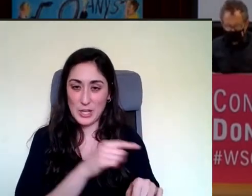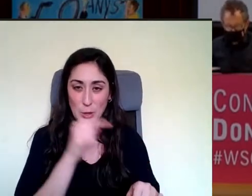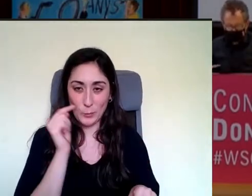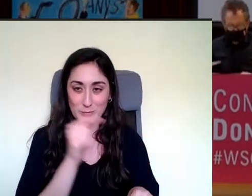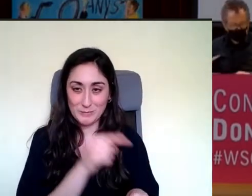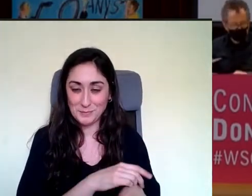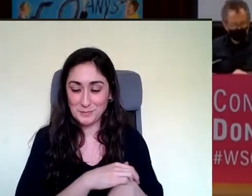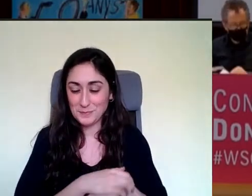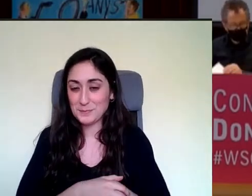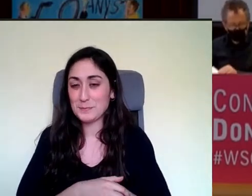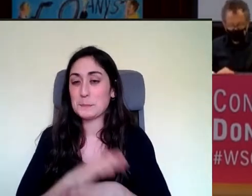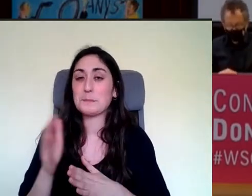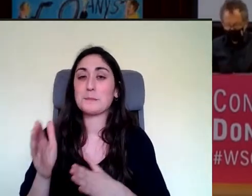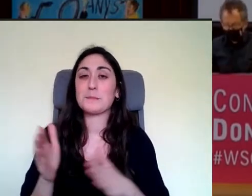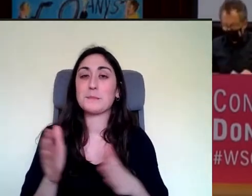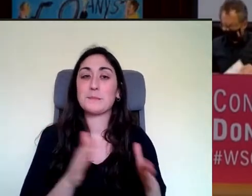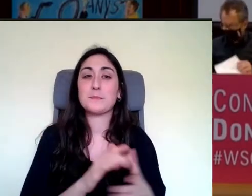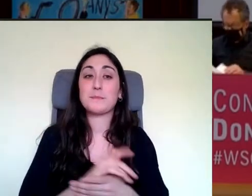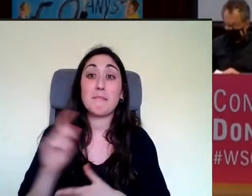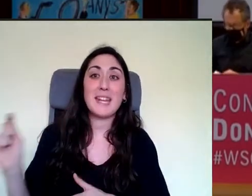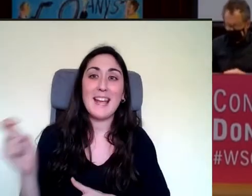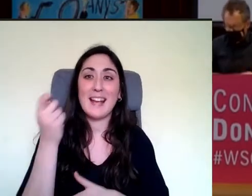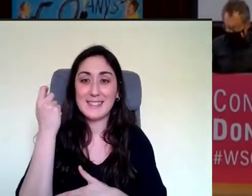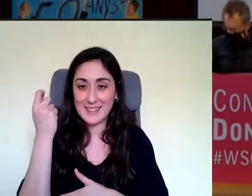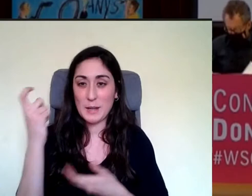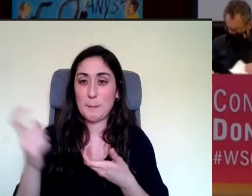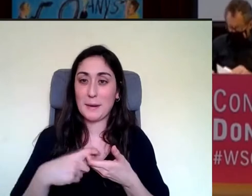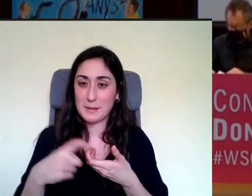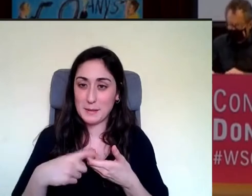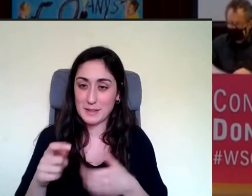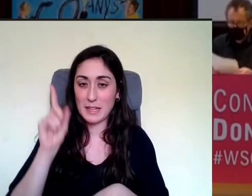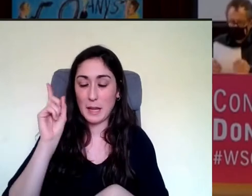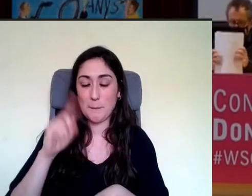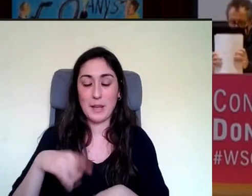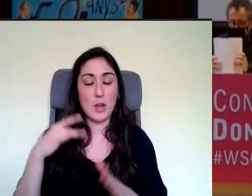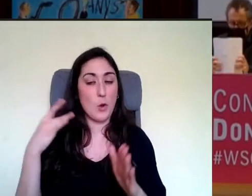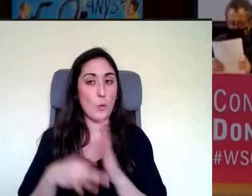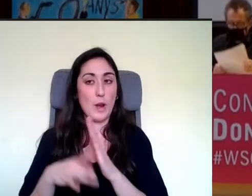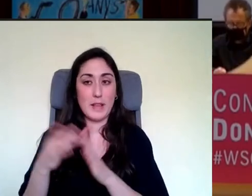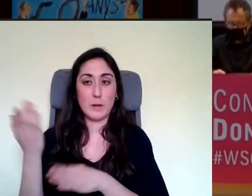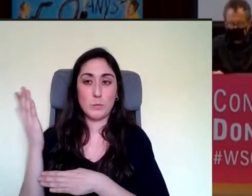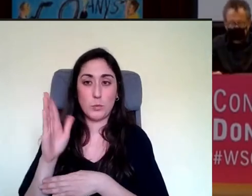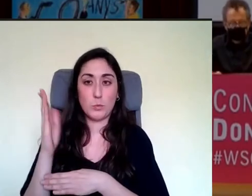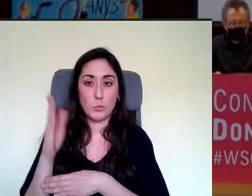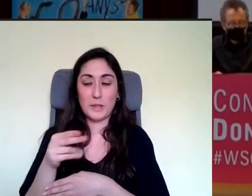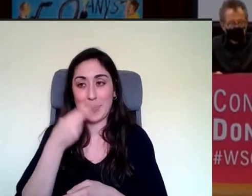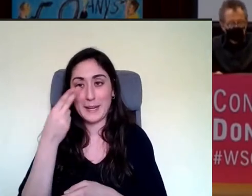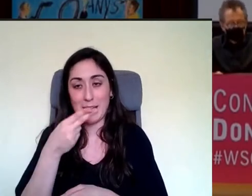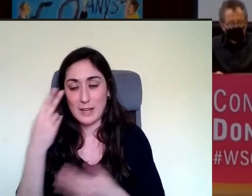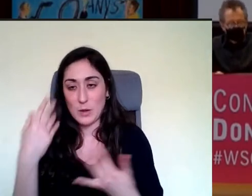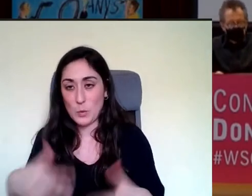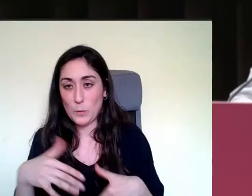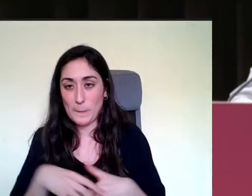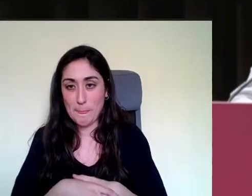la participació, l'alta qualitat dels treballs presentats i l'interès despertats no volen dir res més que